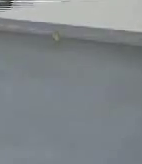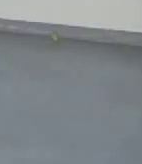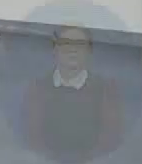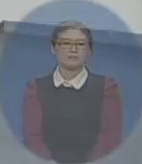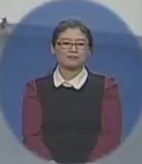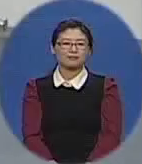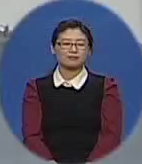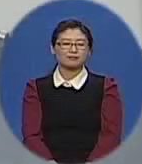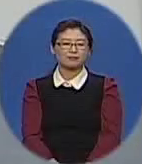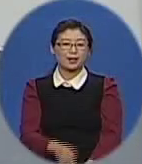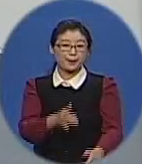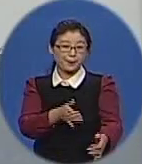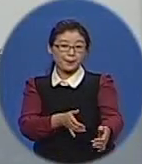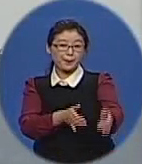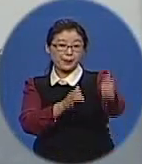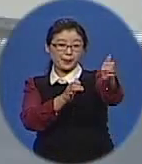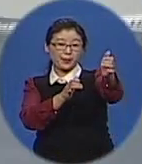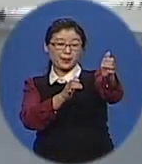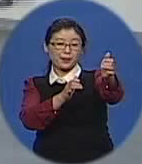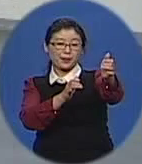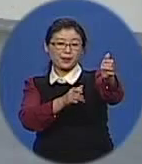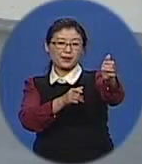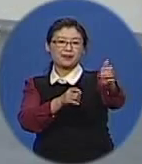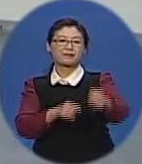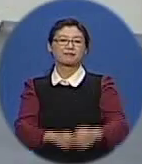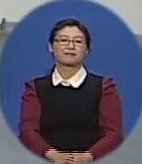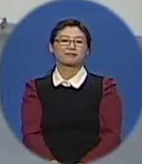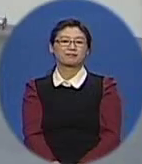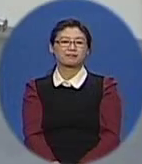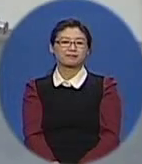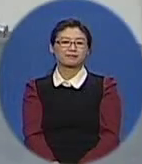일단 들어 올리는 상태, 이게 세대면